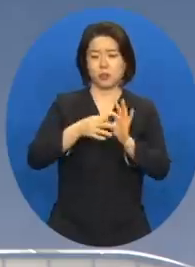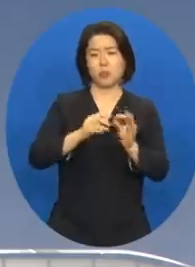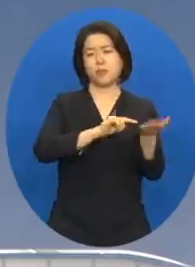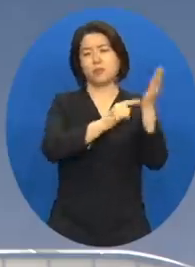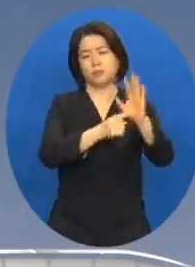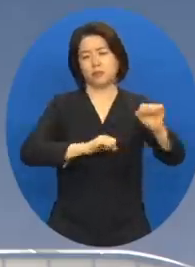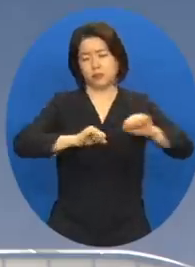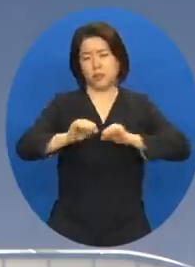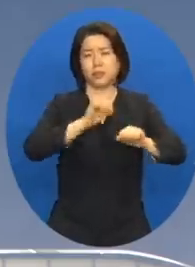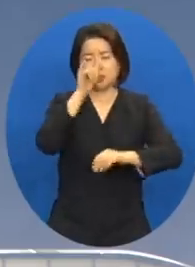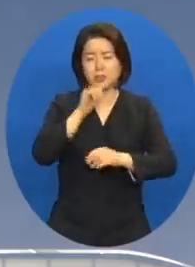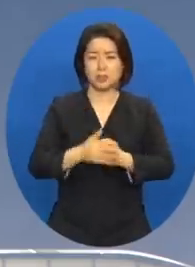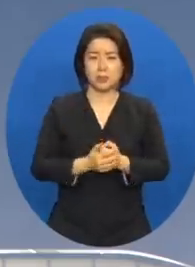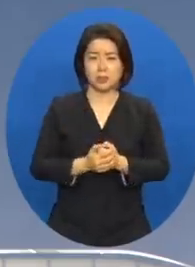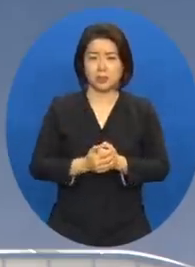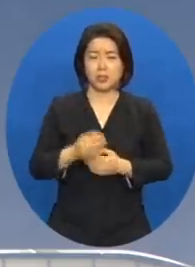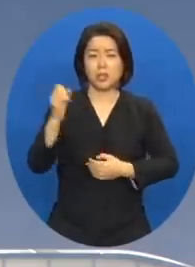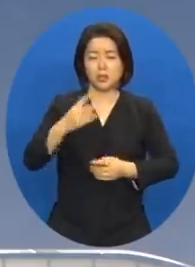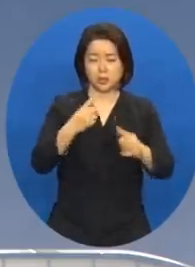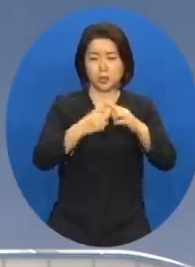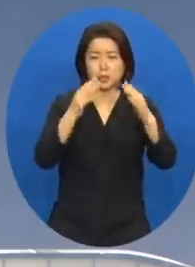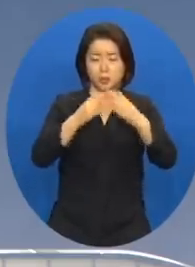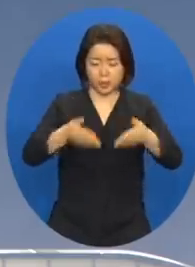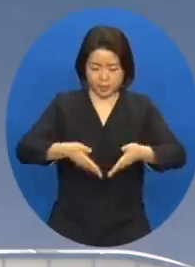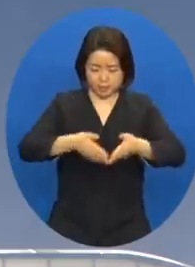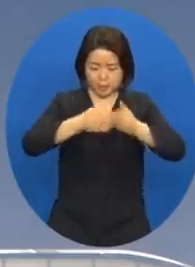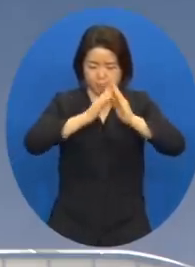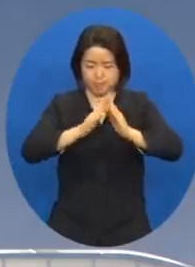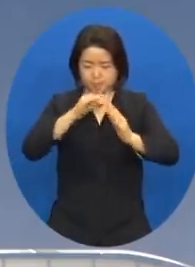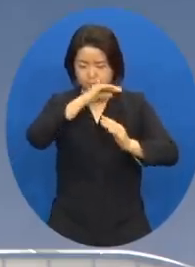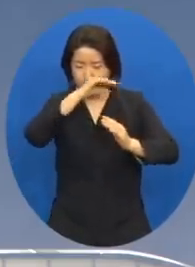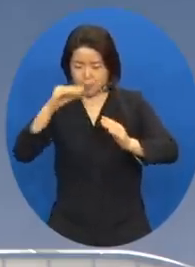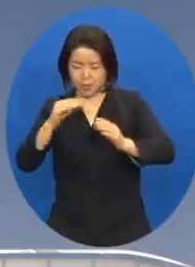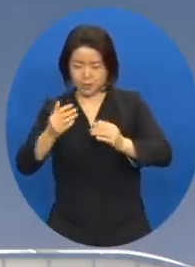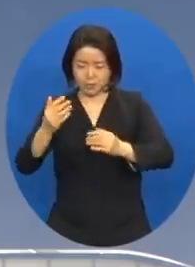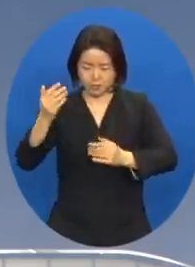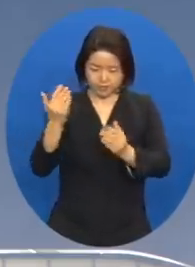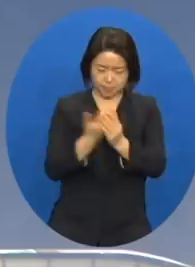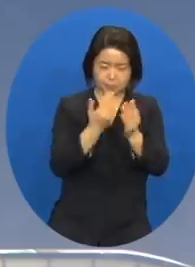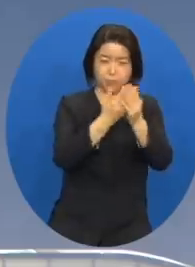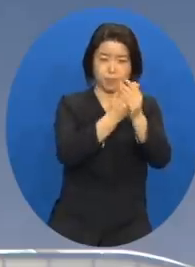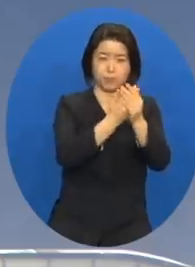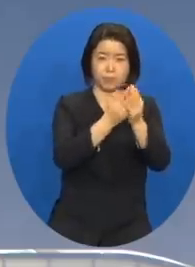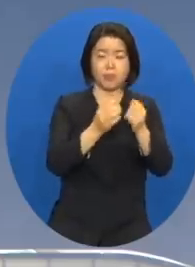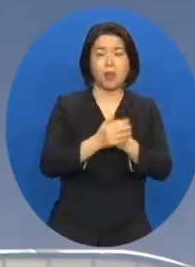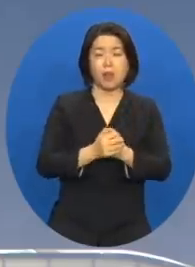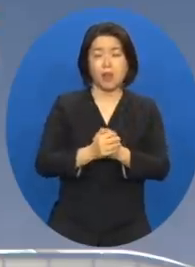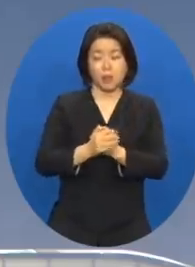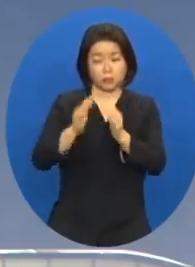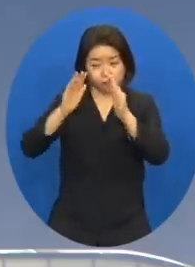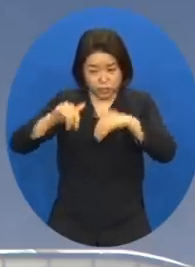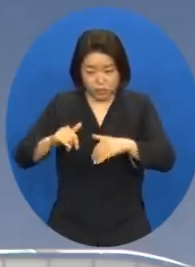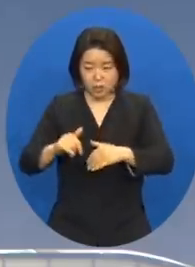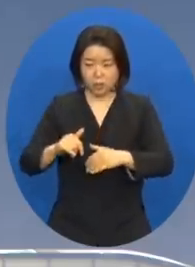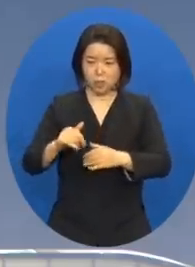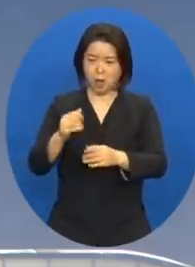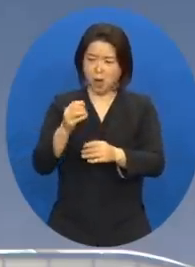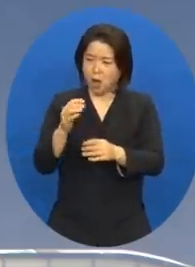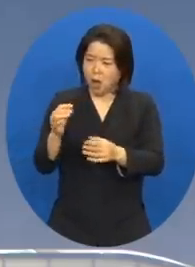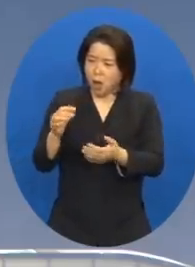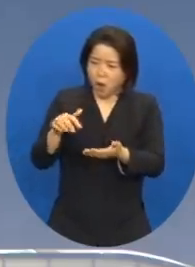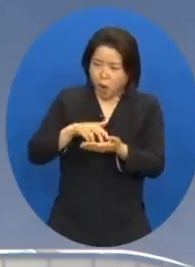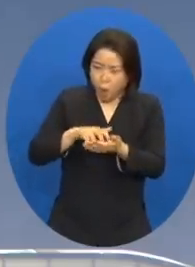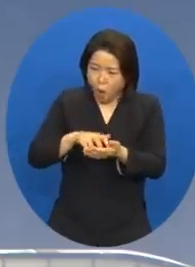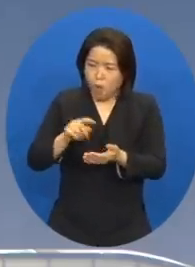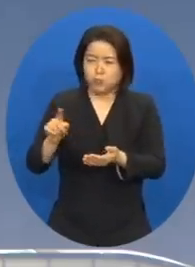역사하세요. 그리고 교회가 세워져요. 깨질 것 같은 교회가, 무너질 것 같은 교회가 놀랍게 세워져요.